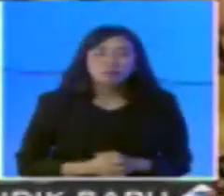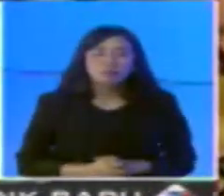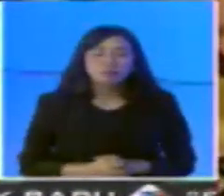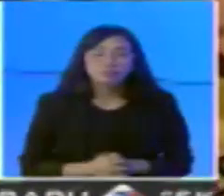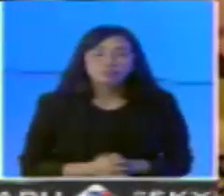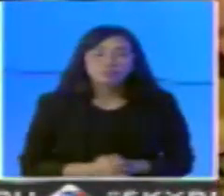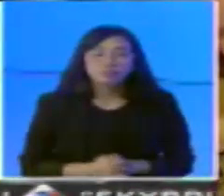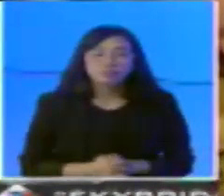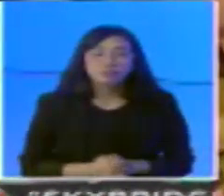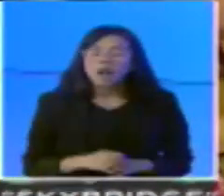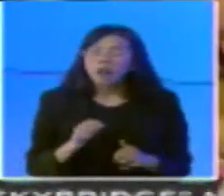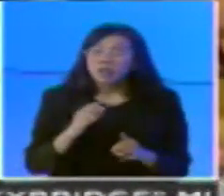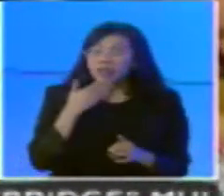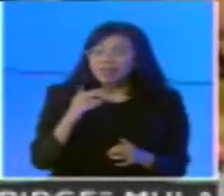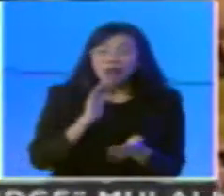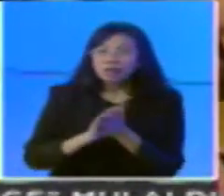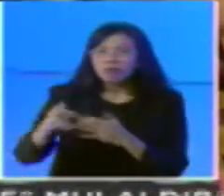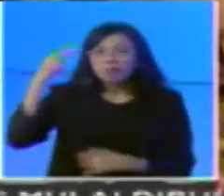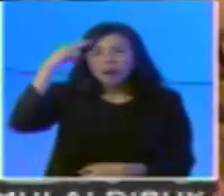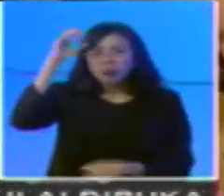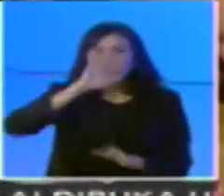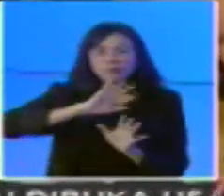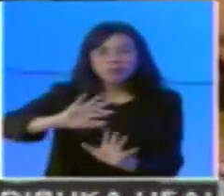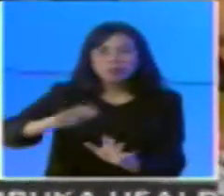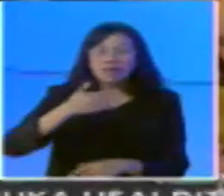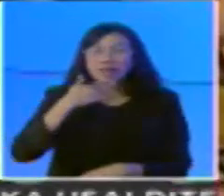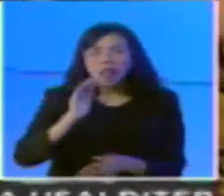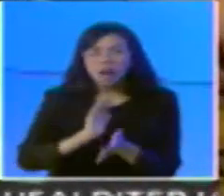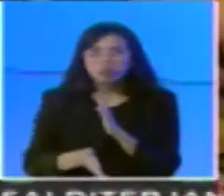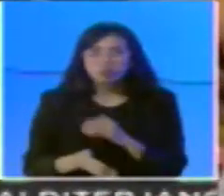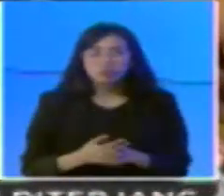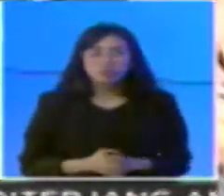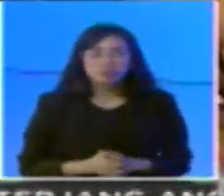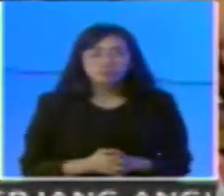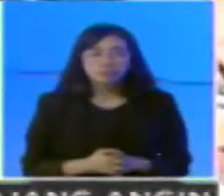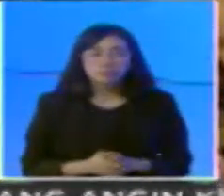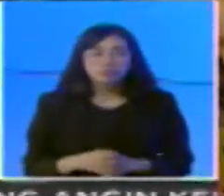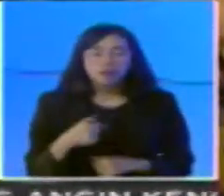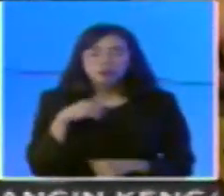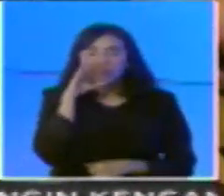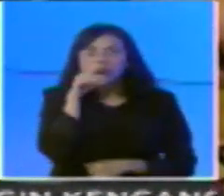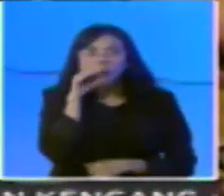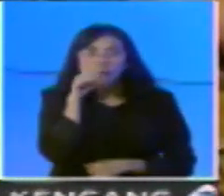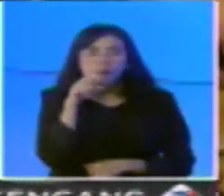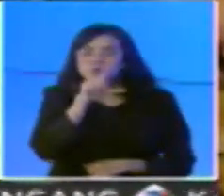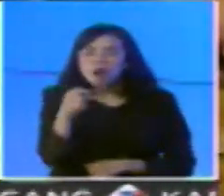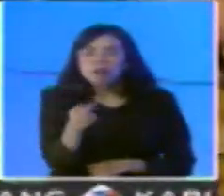Pak? Tanyakan langsung ke Kapolri. Tidak. Dalam bulan saya tidak berbicara masalah